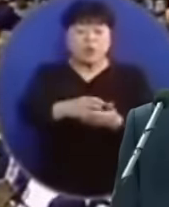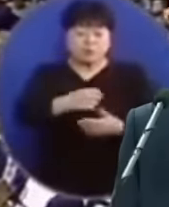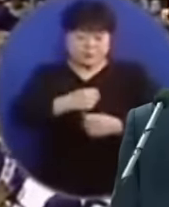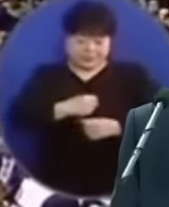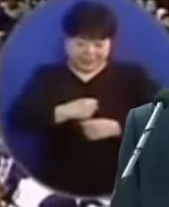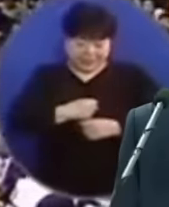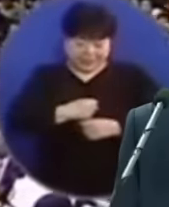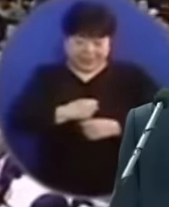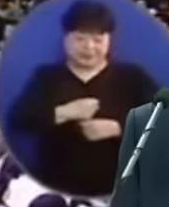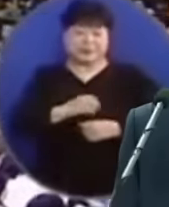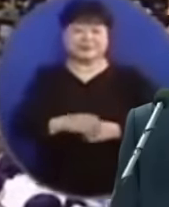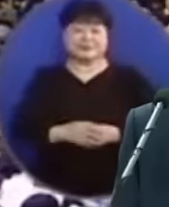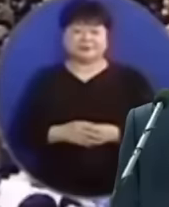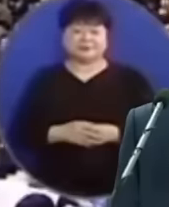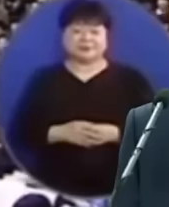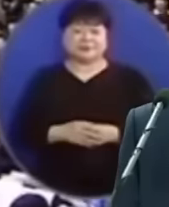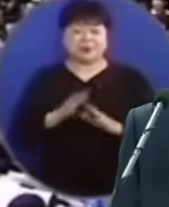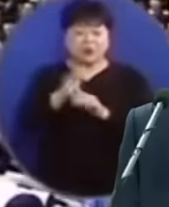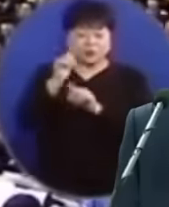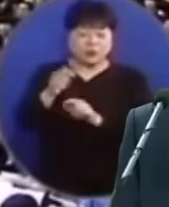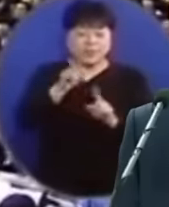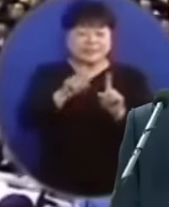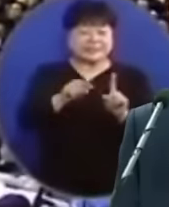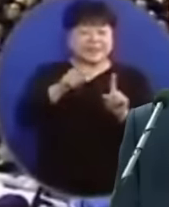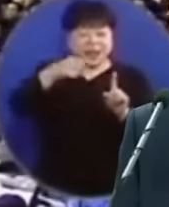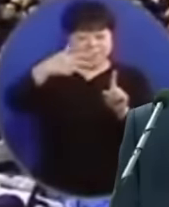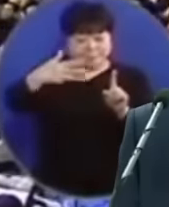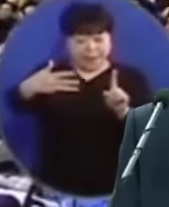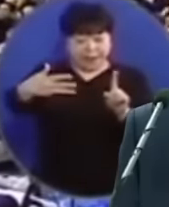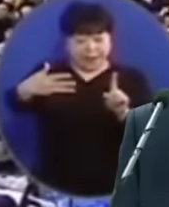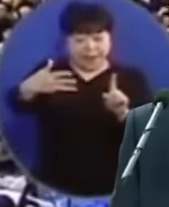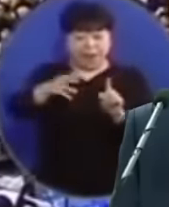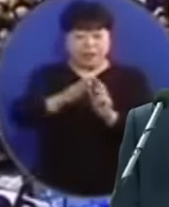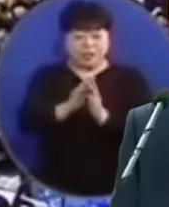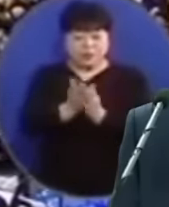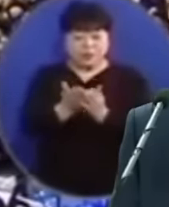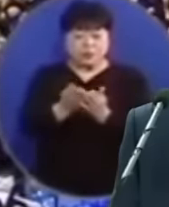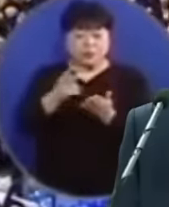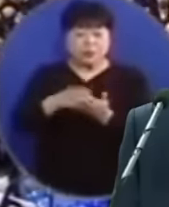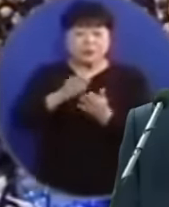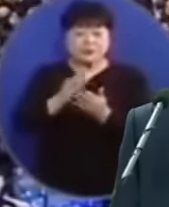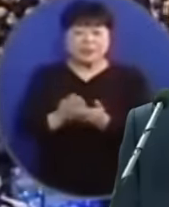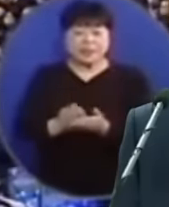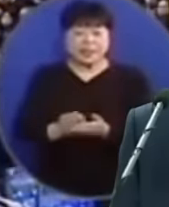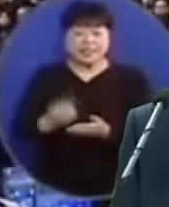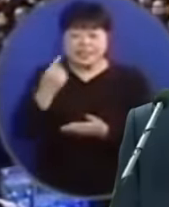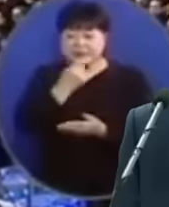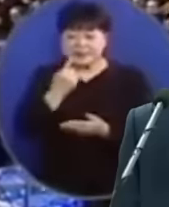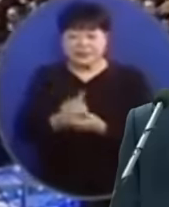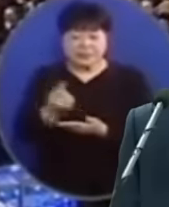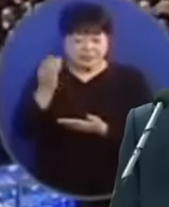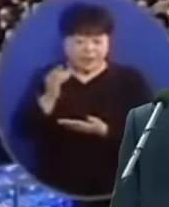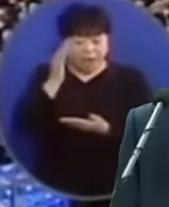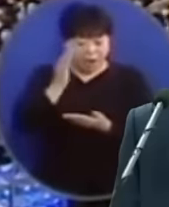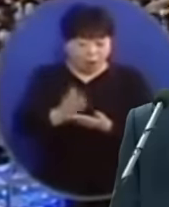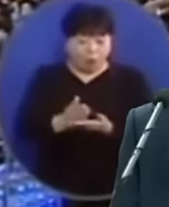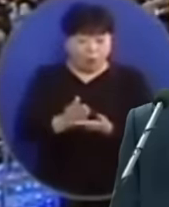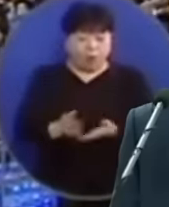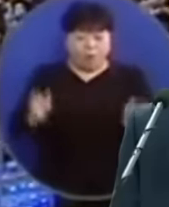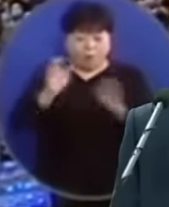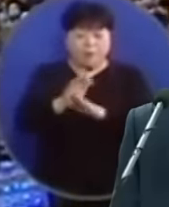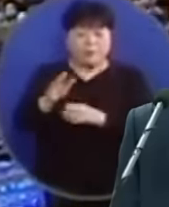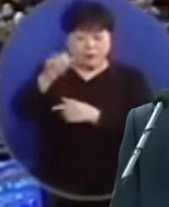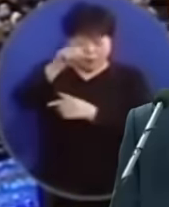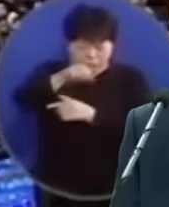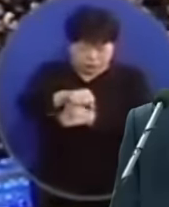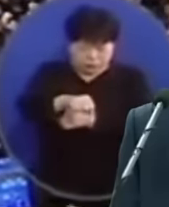것입니다. 요수아 1장 8절에도 이 율법책을 내 입에서 떠나지 말게 하며 주야로 그것을 묵상하여 그 안에 기록된 대로 다 지켜